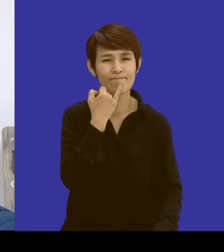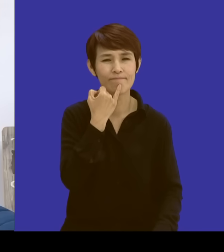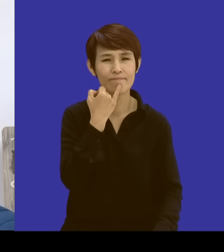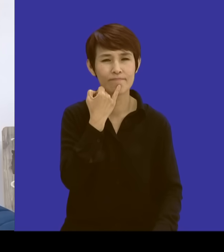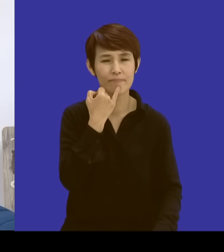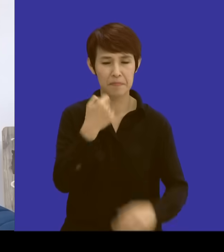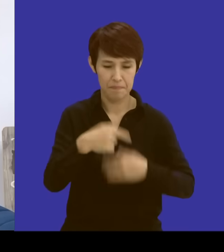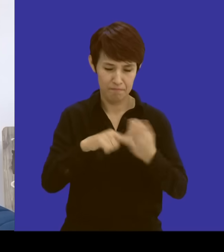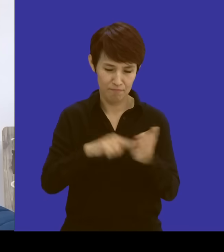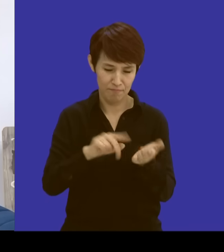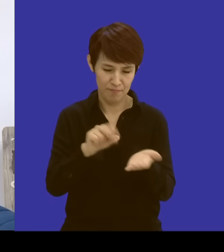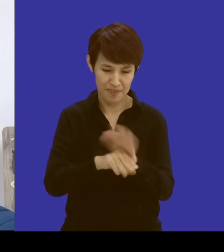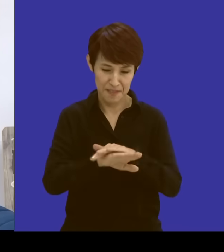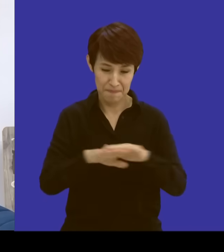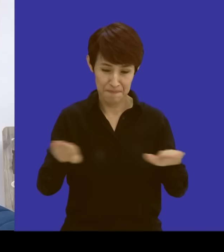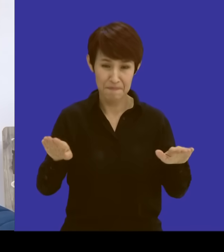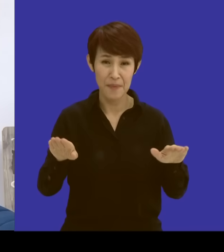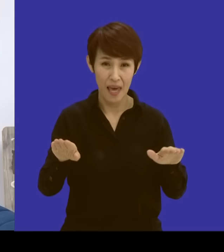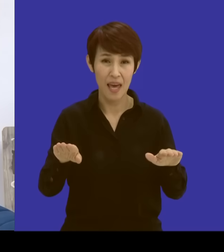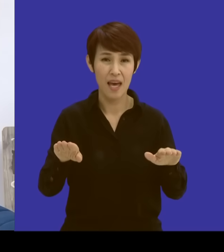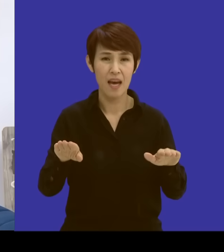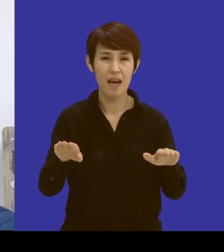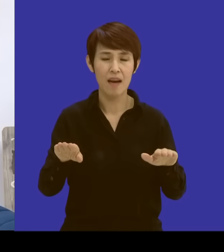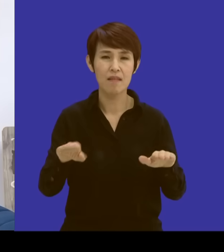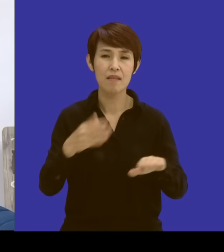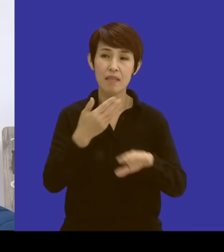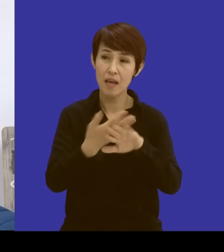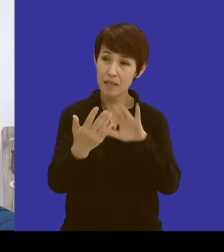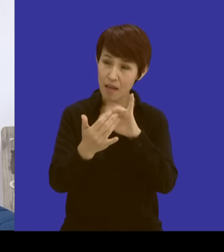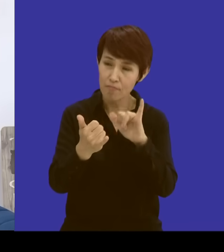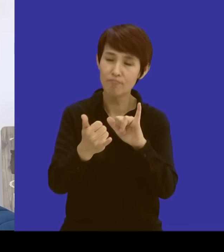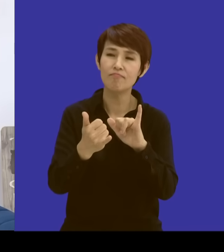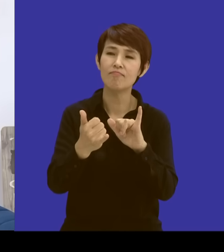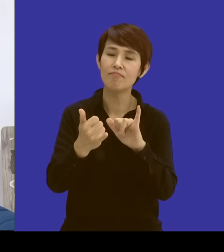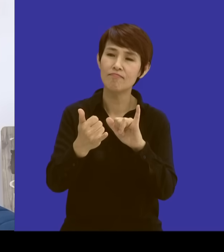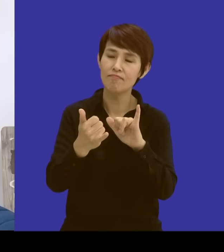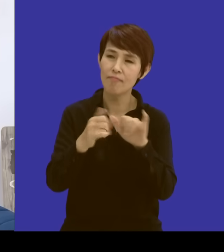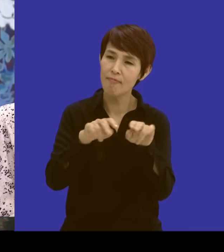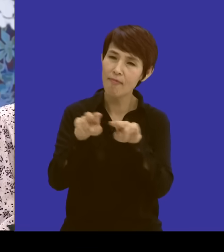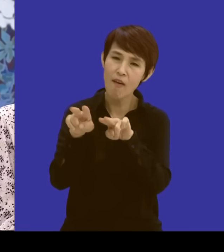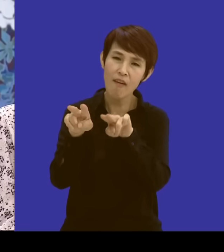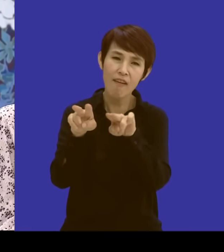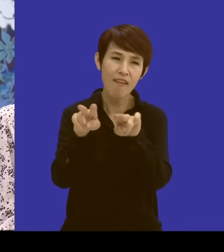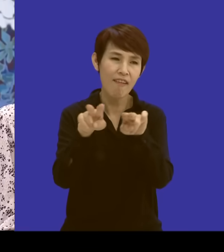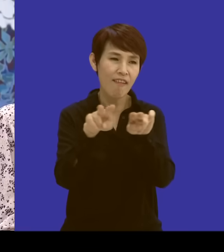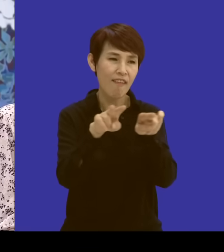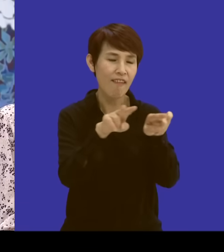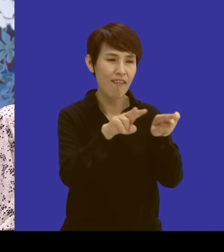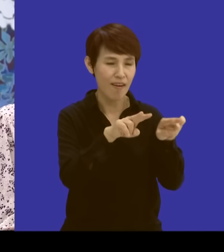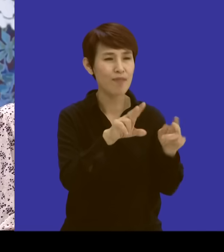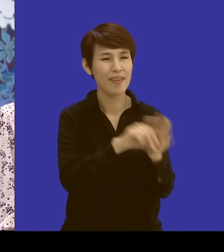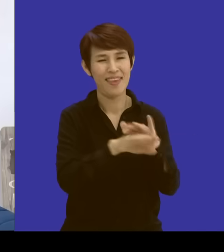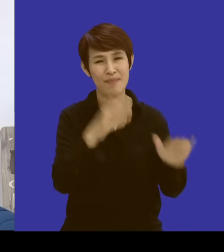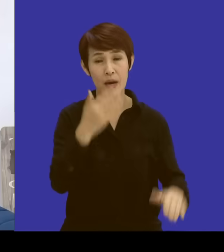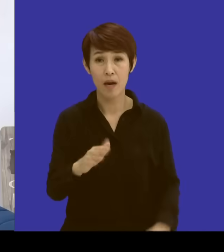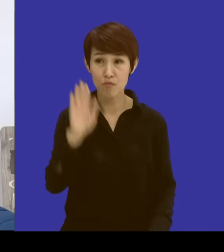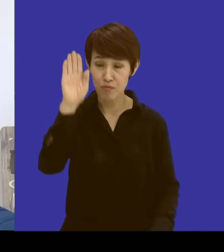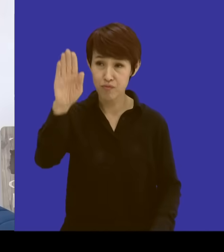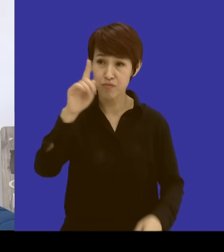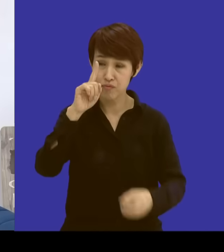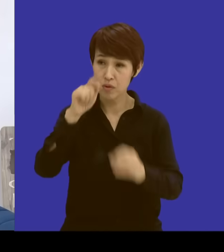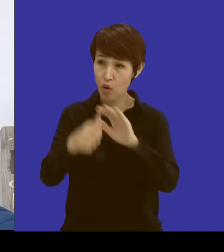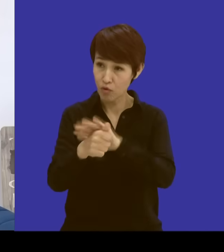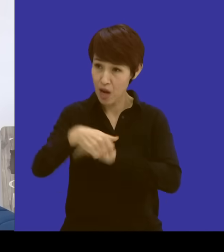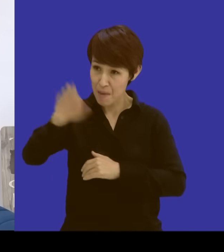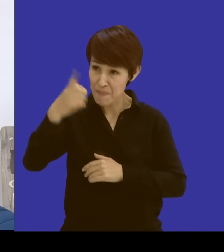화해가 되니까 이제 제 밖에 다른 사람들이 또 다르게 보이기도 한 것 같아요. 네. 그 이후로 경주 가셨나요? 여러